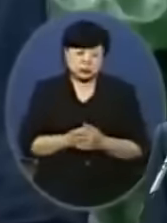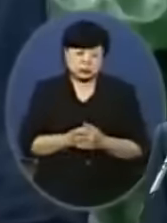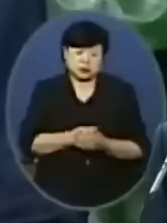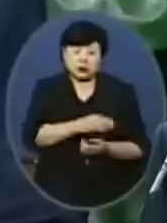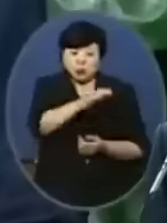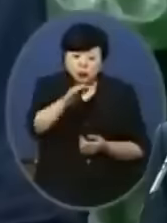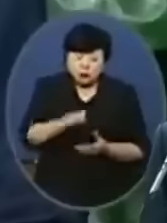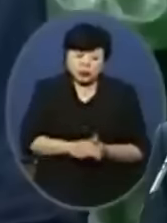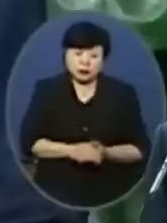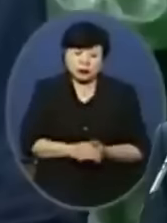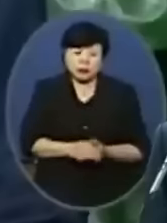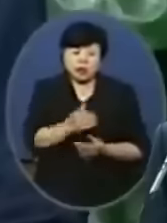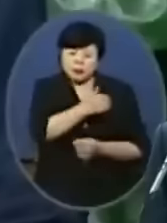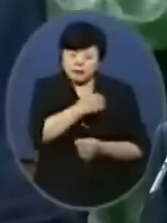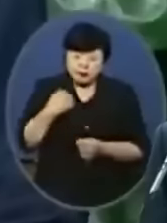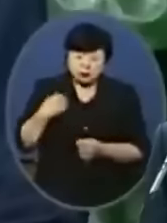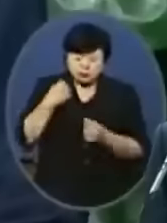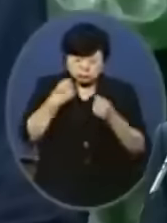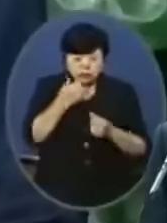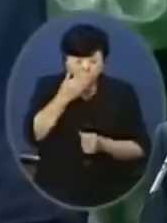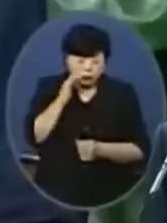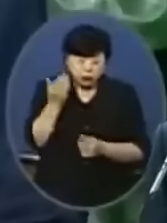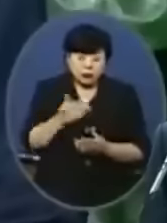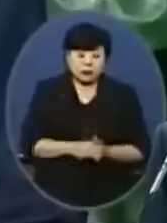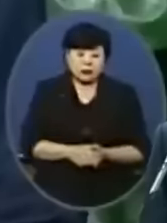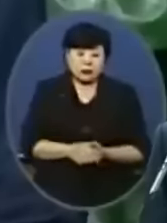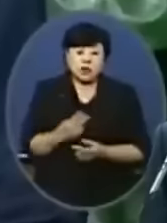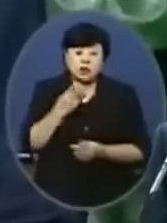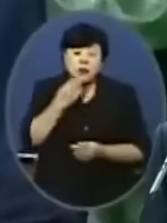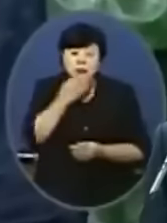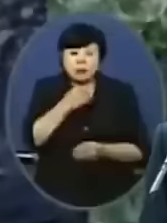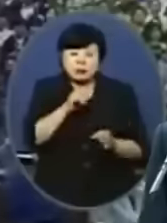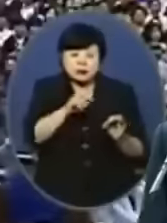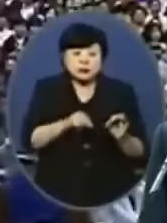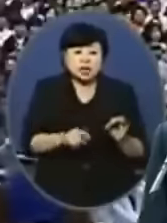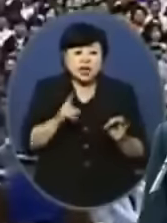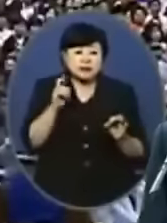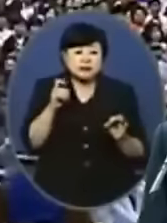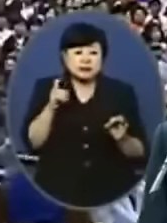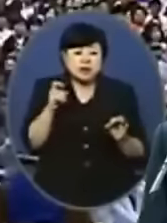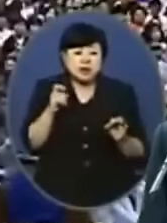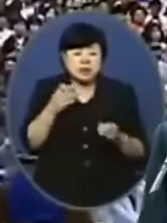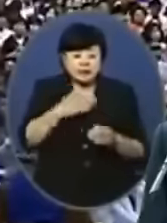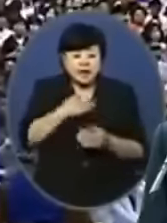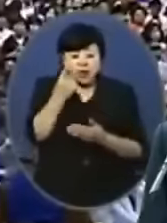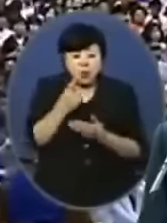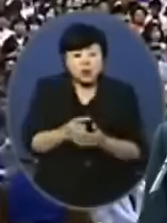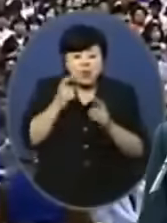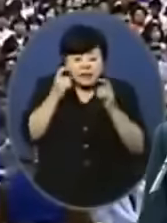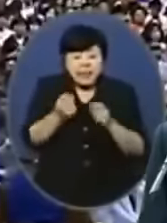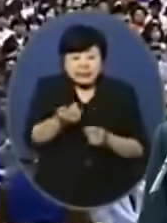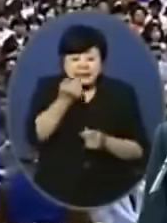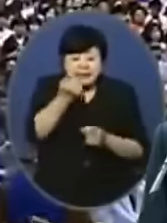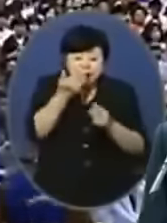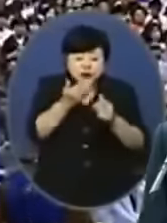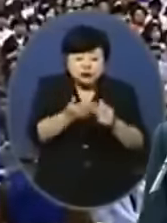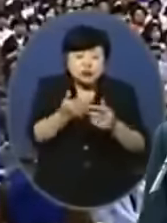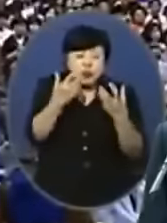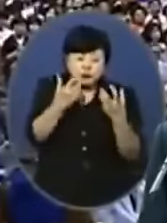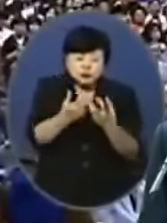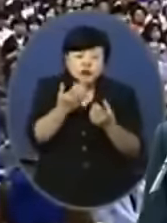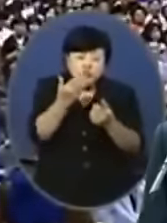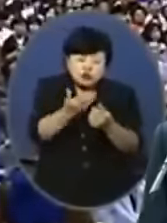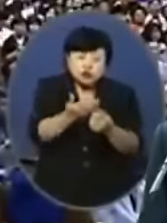우리는 만족한 인생을 살 수 있는 것입니다. 요한복음 10장 10절로 11절에서 보면 내가 온 것은 양으로 생명을 얻게 하고 더